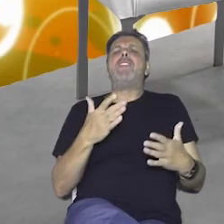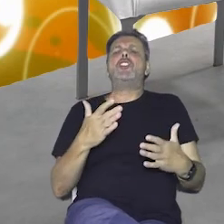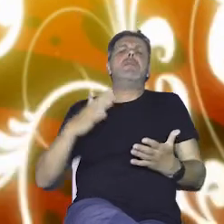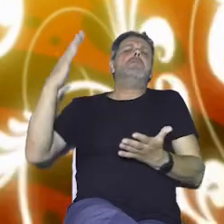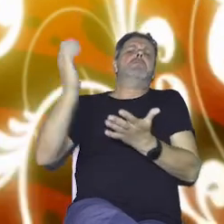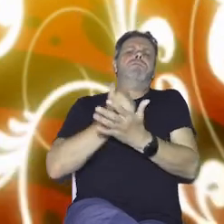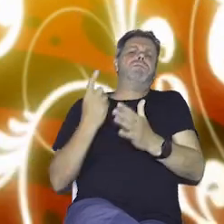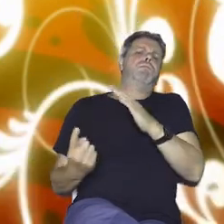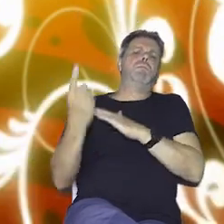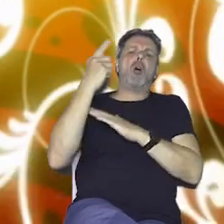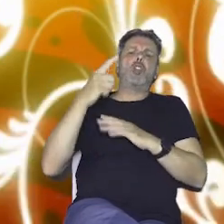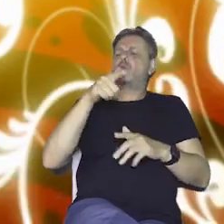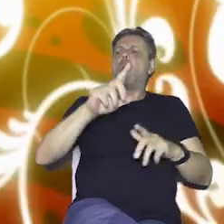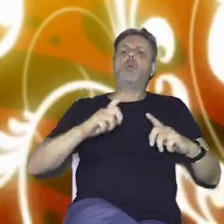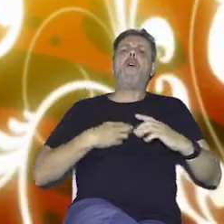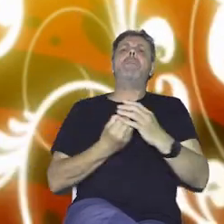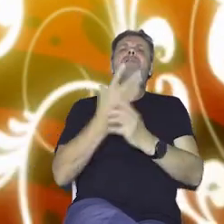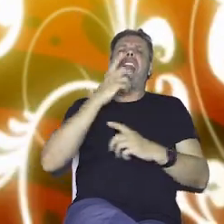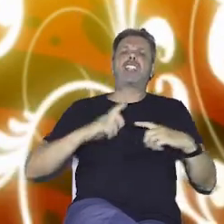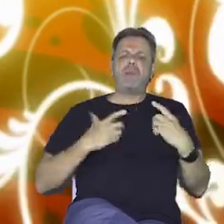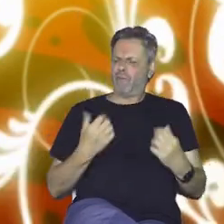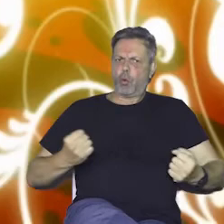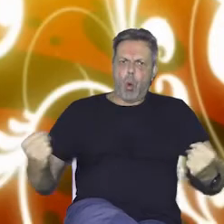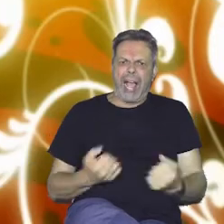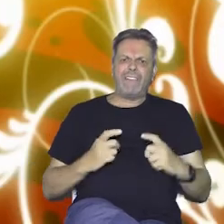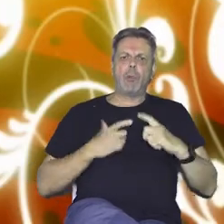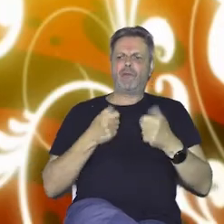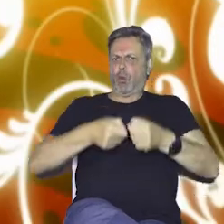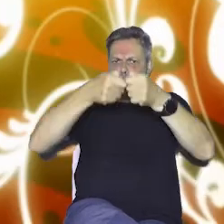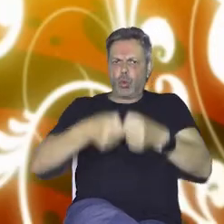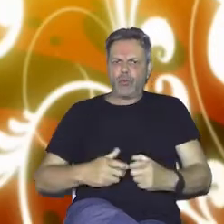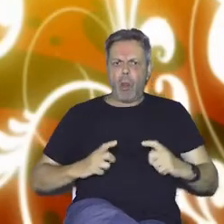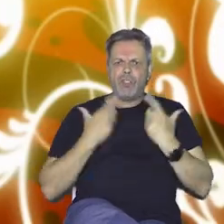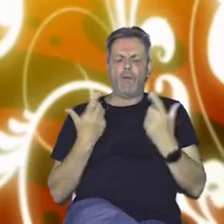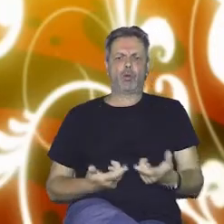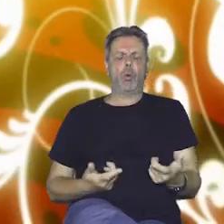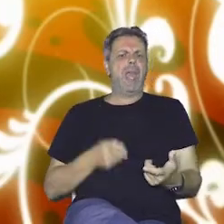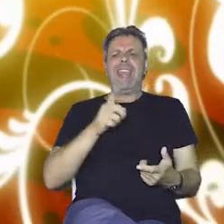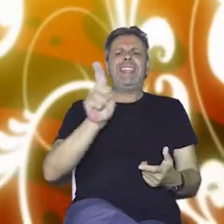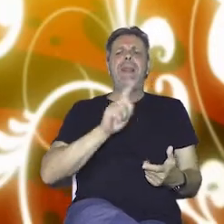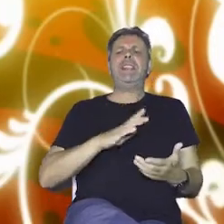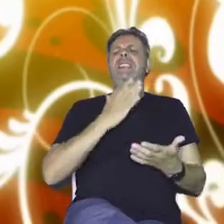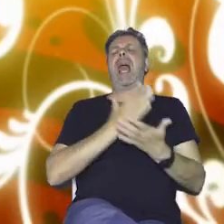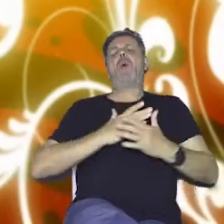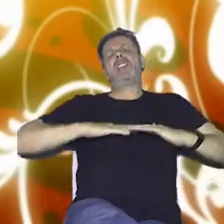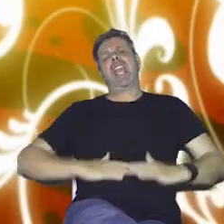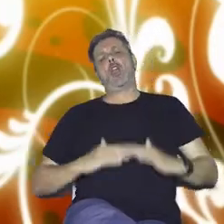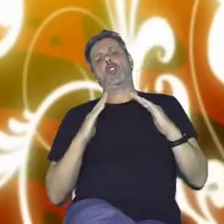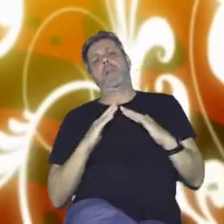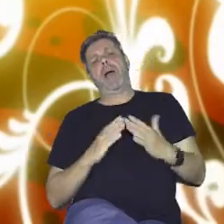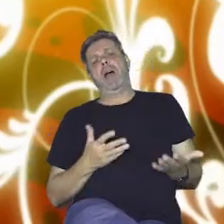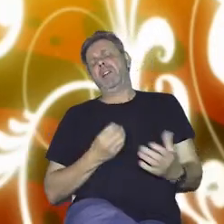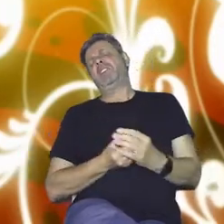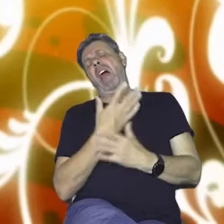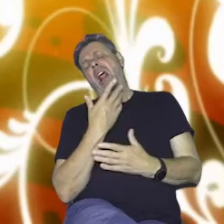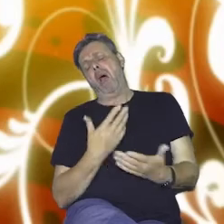u tvom životu stvaralačkom, aktivnom, društvenom? Jer ti nisi samo sjedio kući,